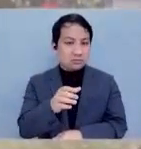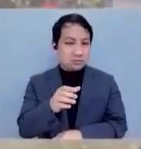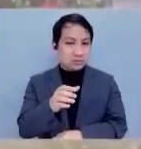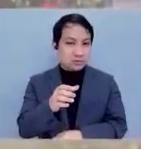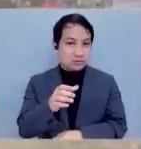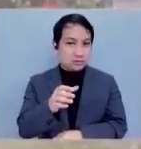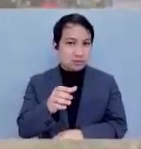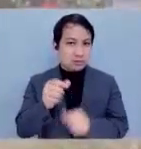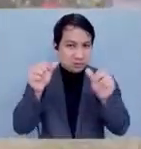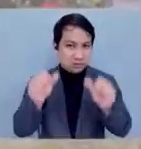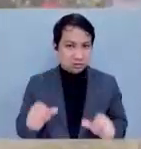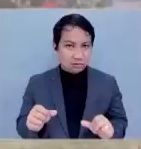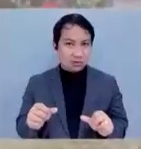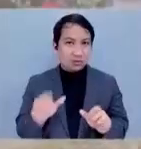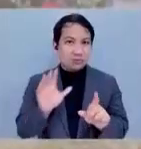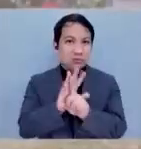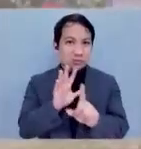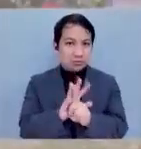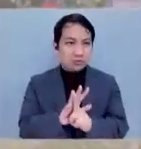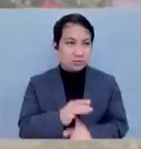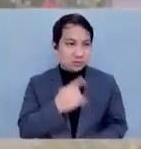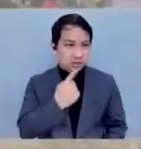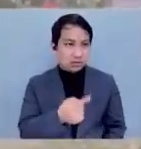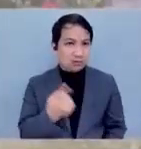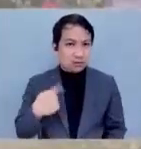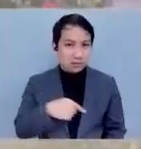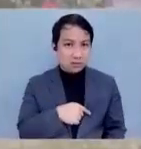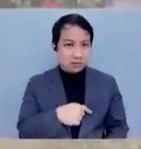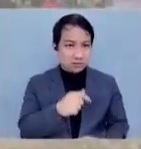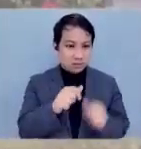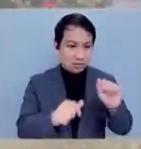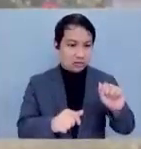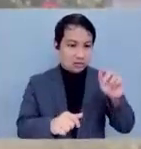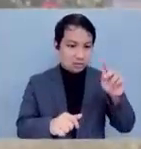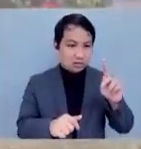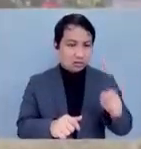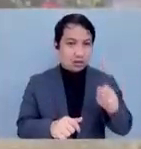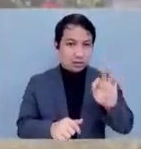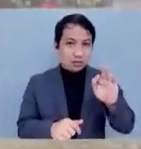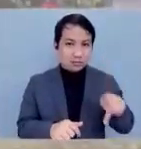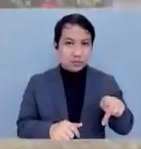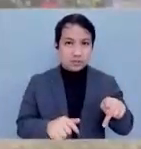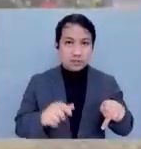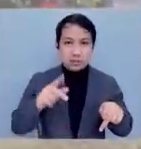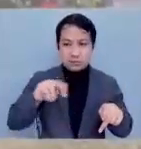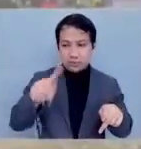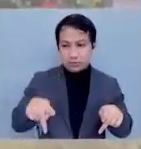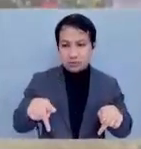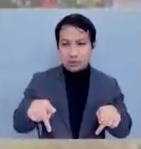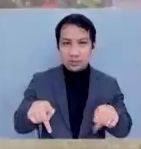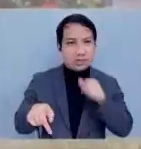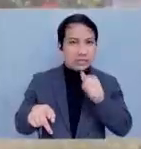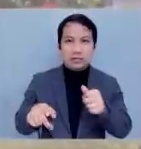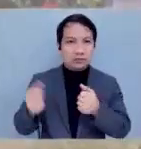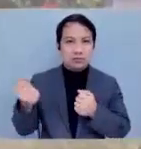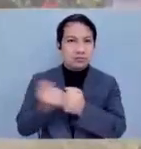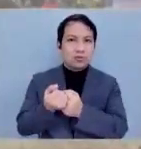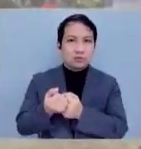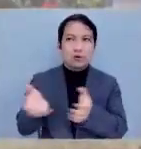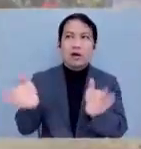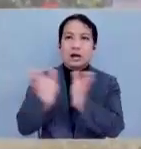posted on viral and saying the AFP and the PNP withdrawing support or asking resignation of the